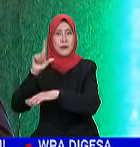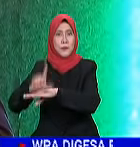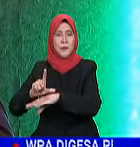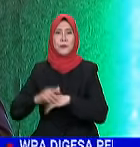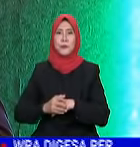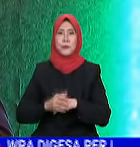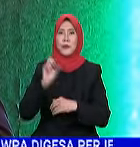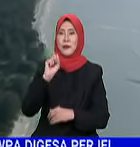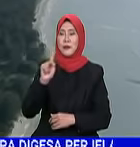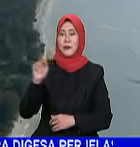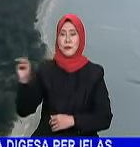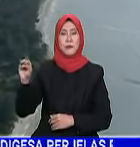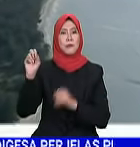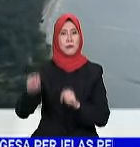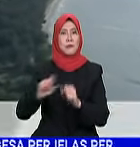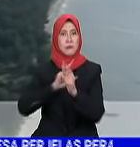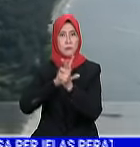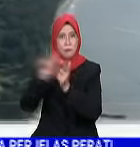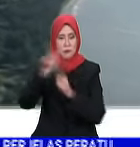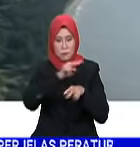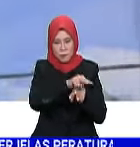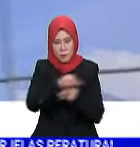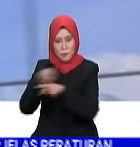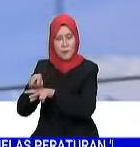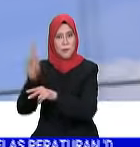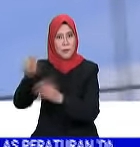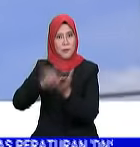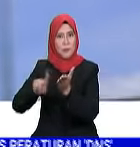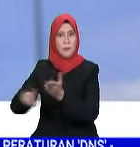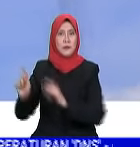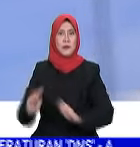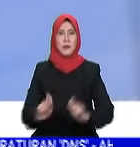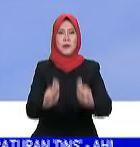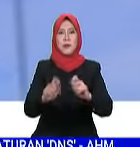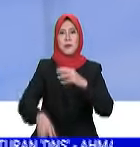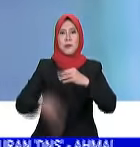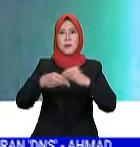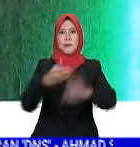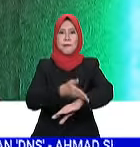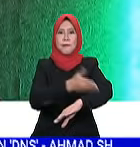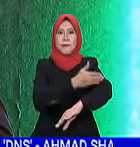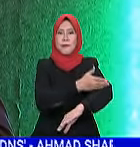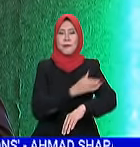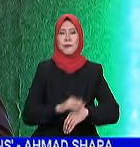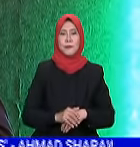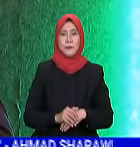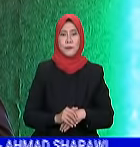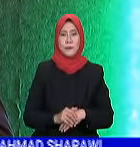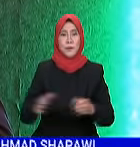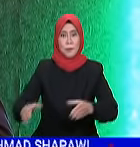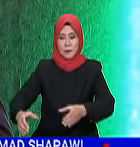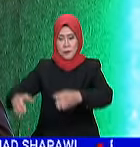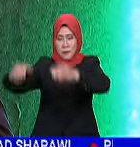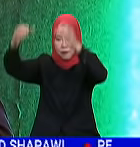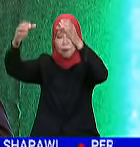SKMM akan melakukan pemantauan menara telekomunikasi bagi mengenal pasti tindakan penambahbaikan. Labuan ni menara memang